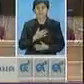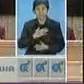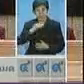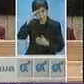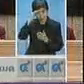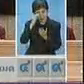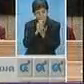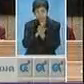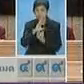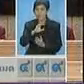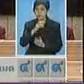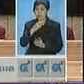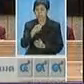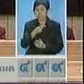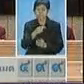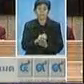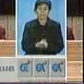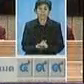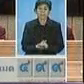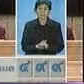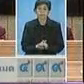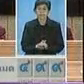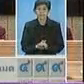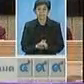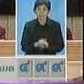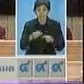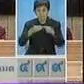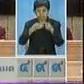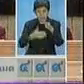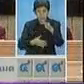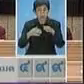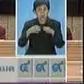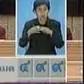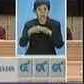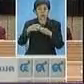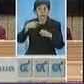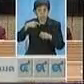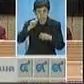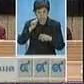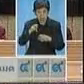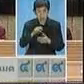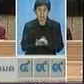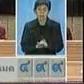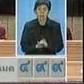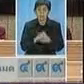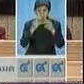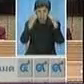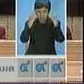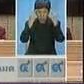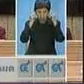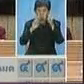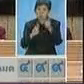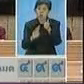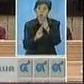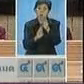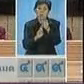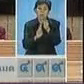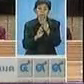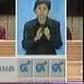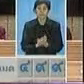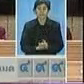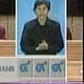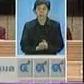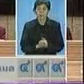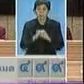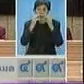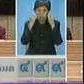ผมร้อยตำรวจเอกเฉลิมอยู่บำรุงสัดส่วนเพื่อไทยในฐานะรองนายกรัฐมนตรีท่